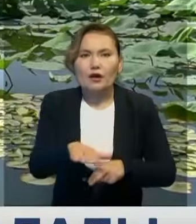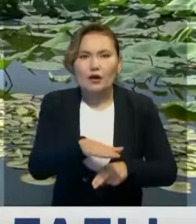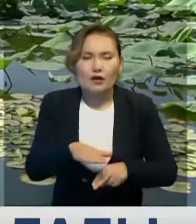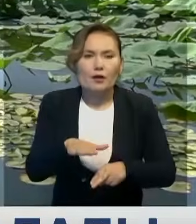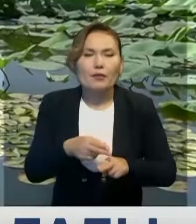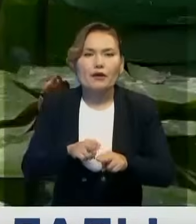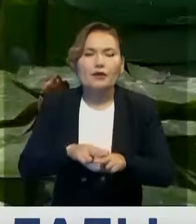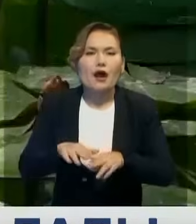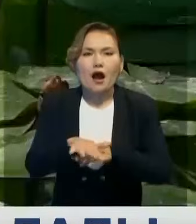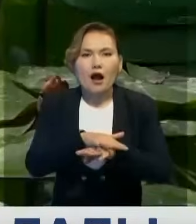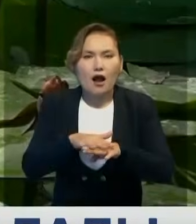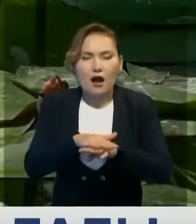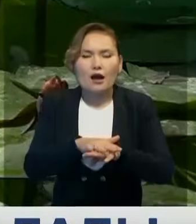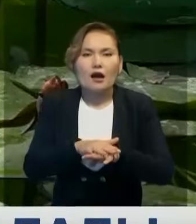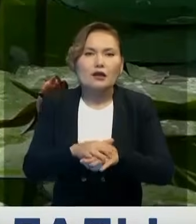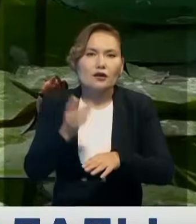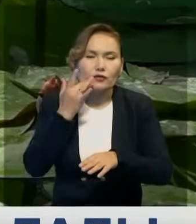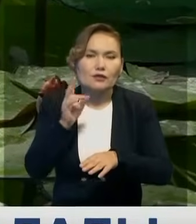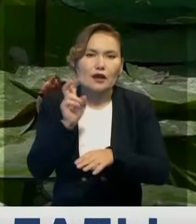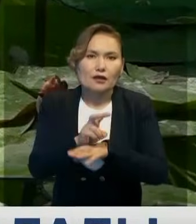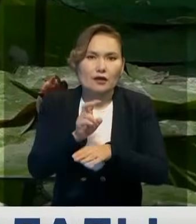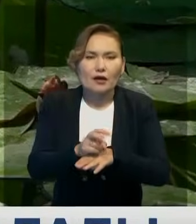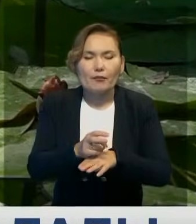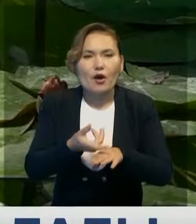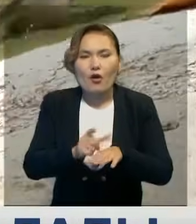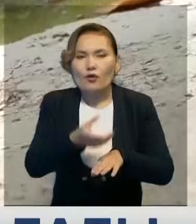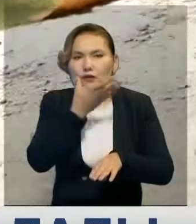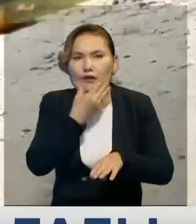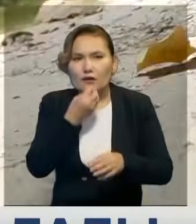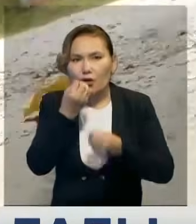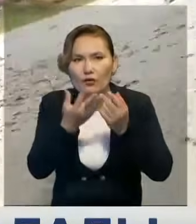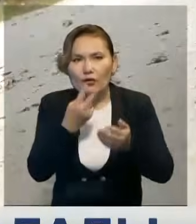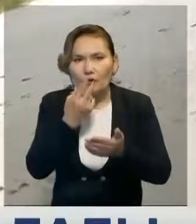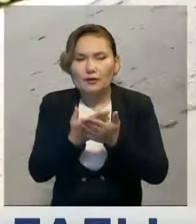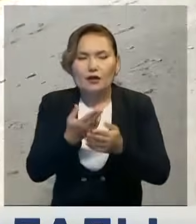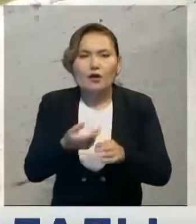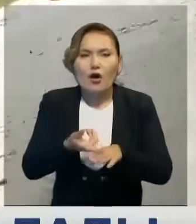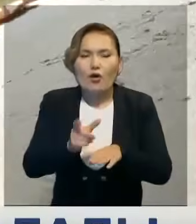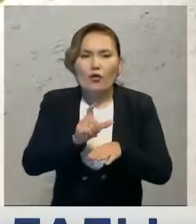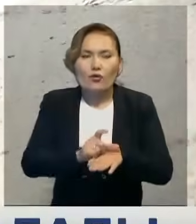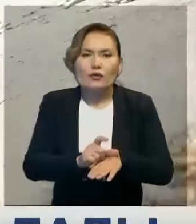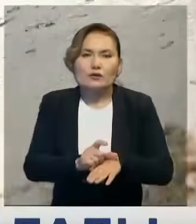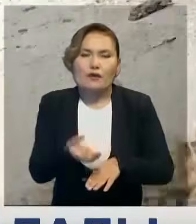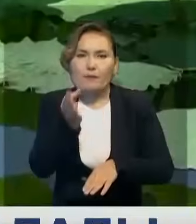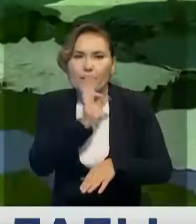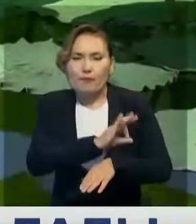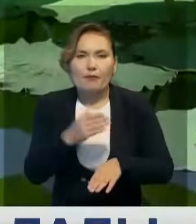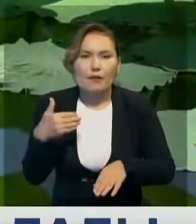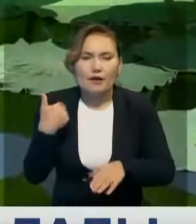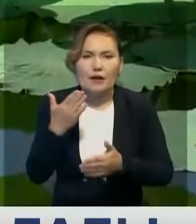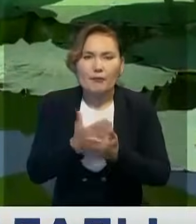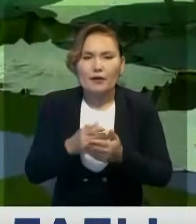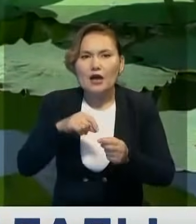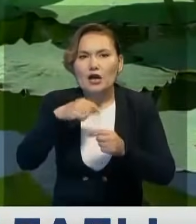жергілікті халықтың сүйікті орнына айналды. Негізі лотос гүлдерінің емдік қасиеті зор дейді көл иелері. Оның жапырағынан шай жасап ішуге